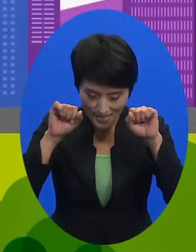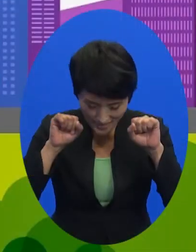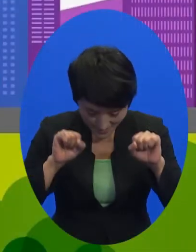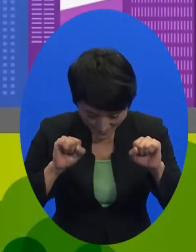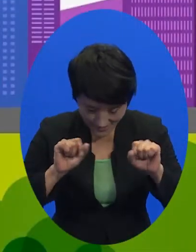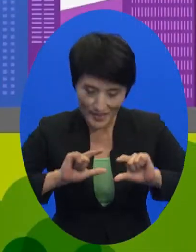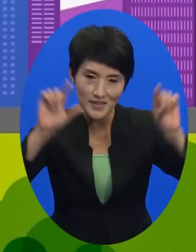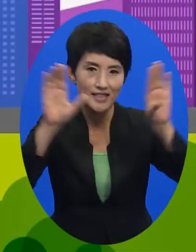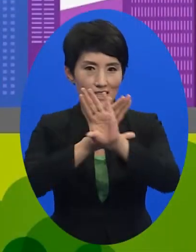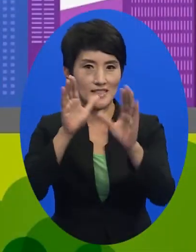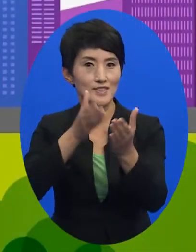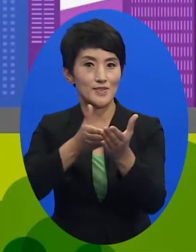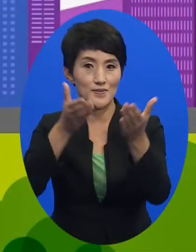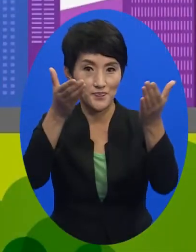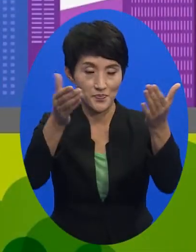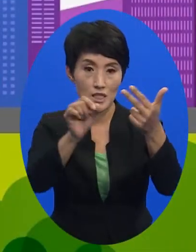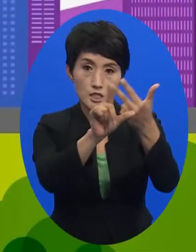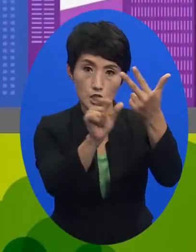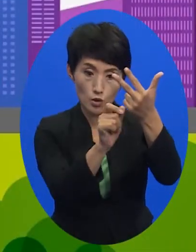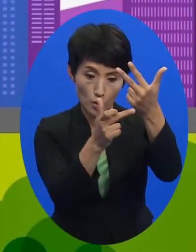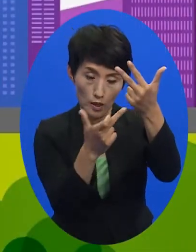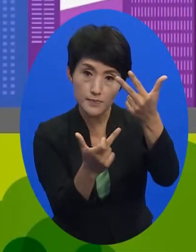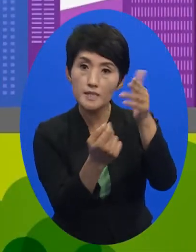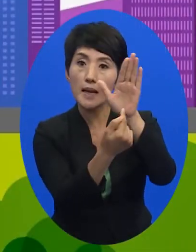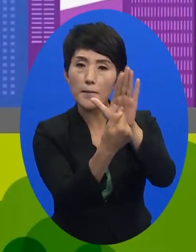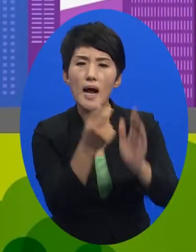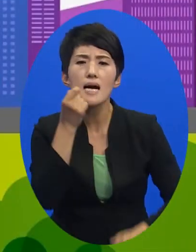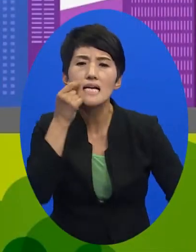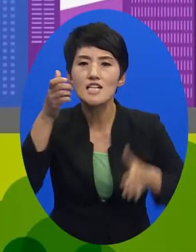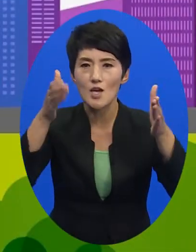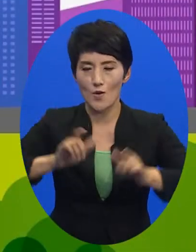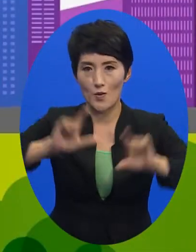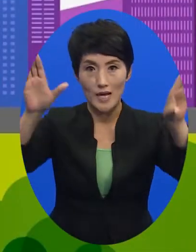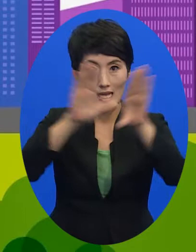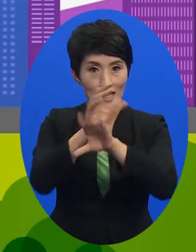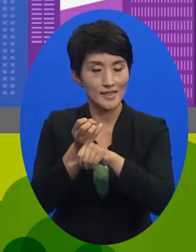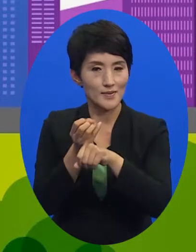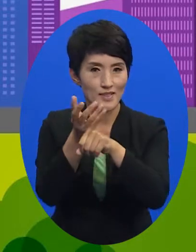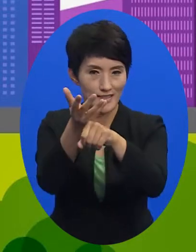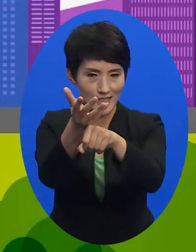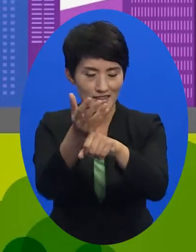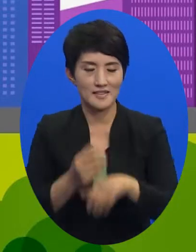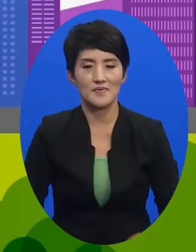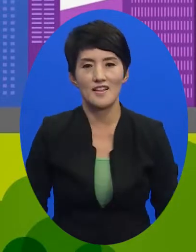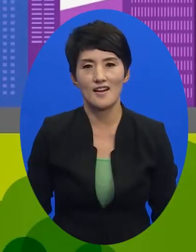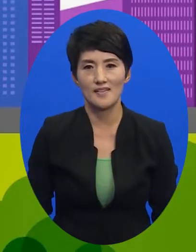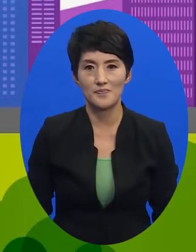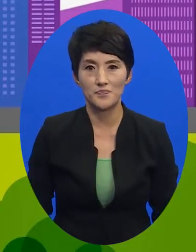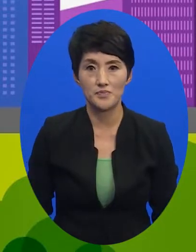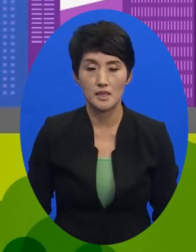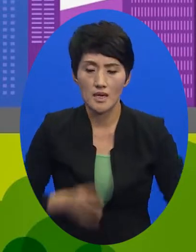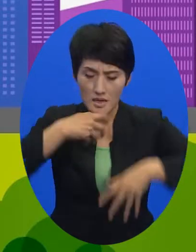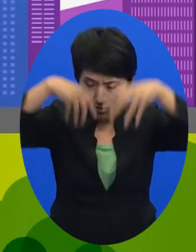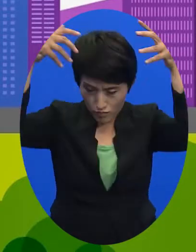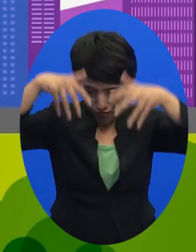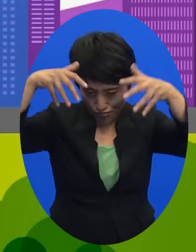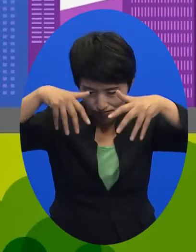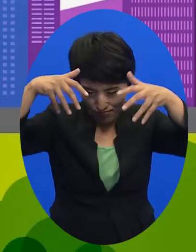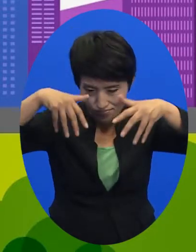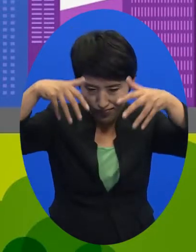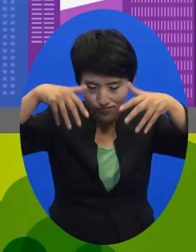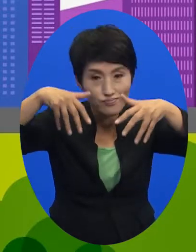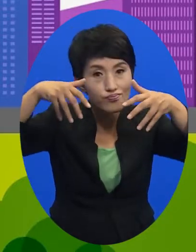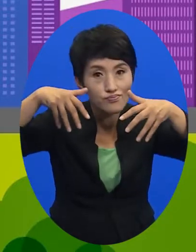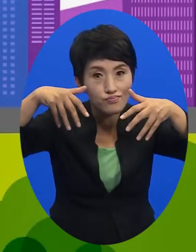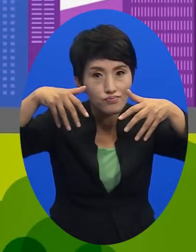안녕하세요. 날씨운 박다은입니다. 7월 17일에 발표된 1개월 날씨 전망을 전해드리겠습니다. 다시 장맛비가 내리고